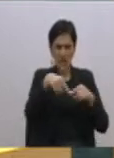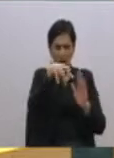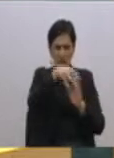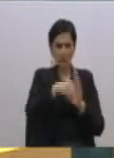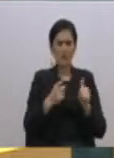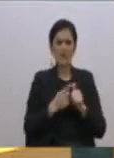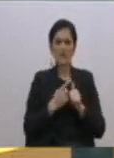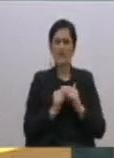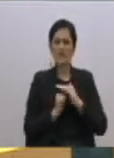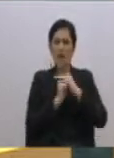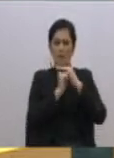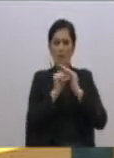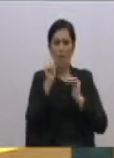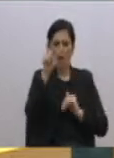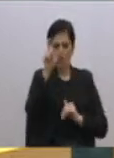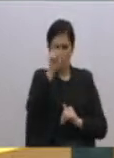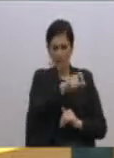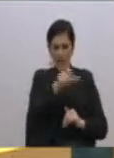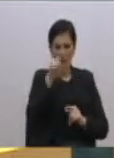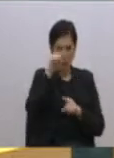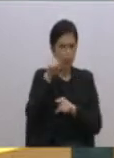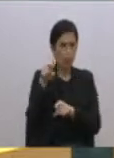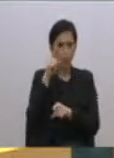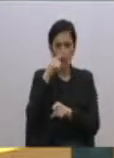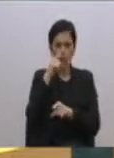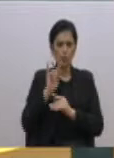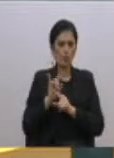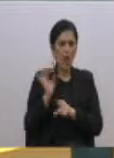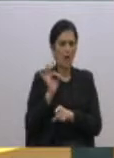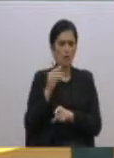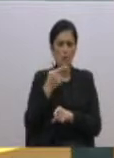rom khalkhma itsoda ro is tqulz ari kadrebs.